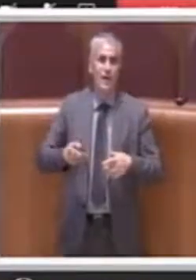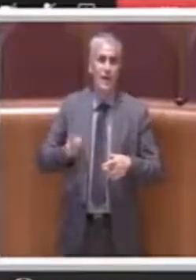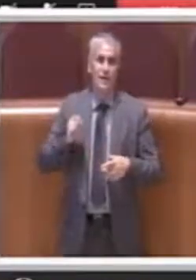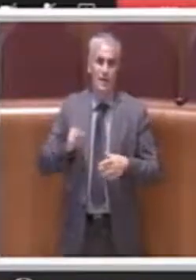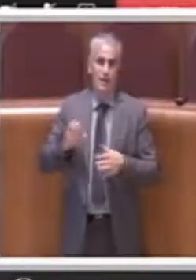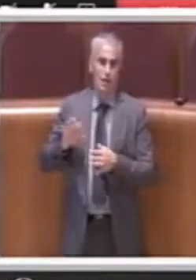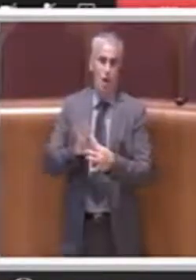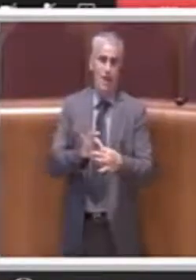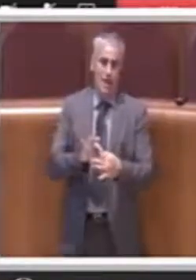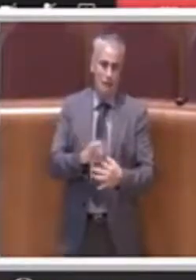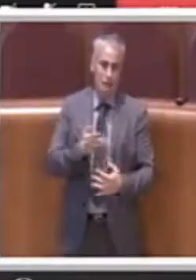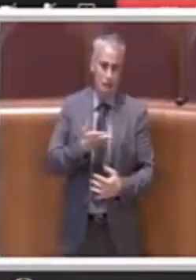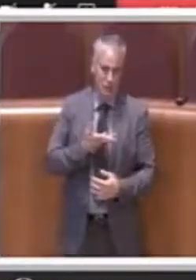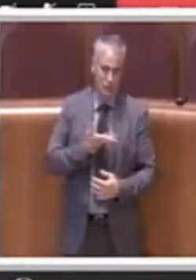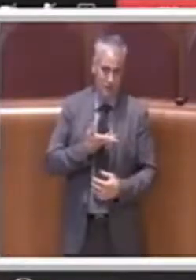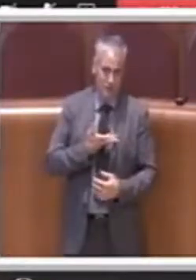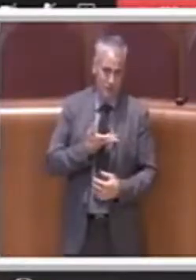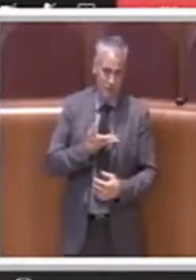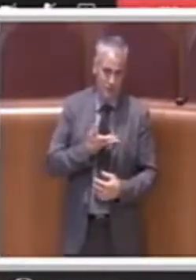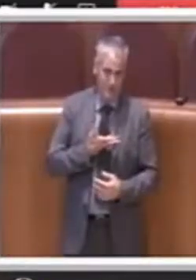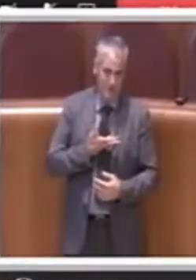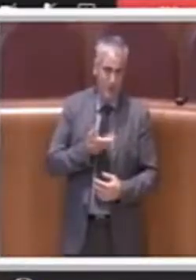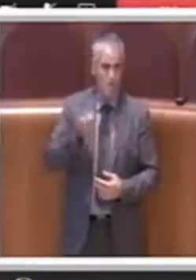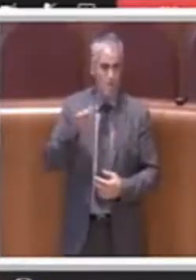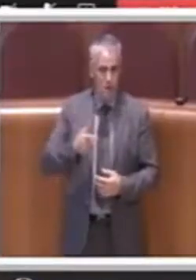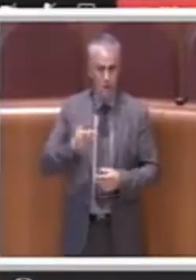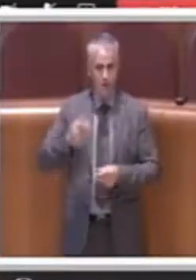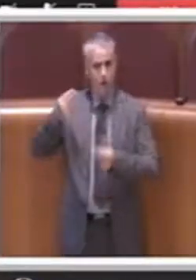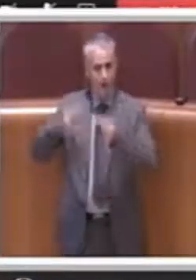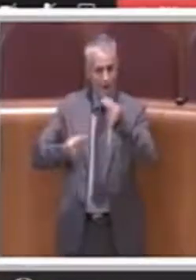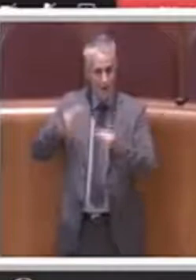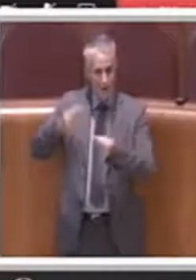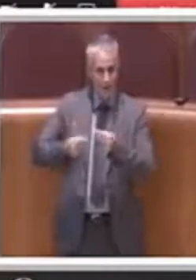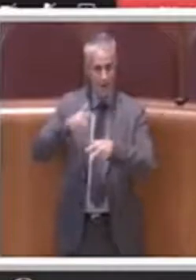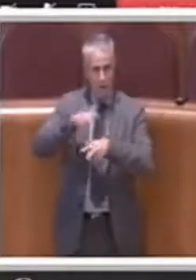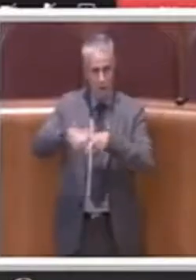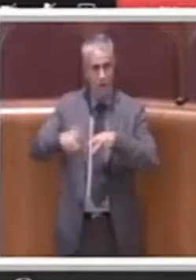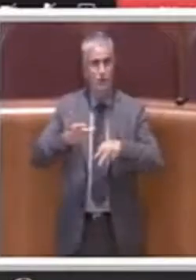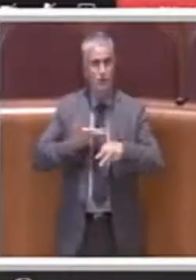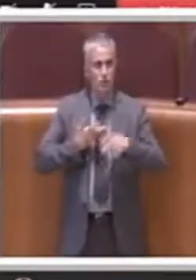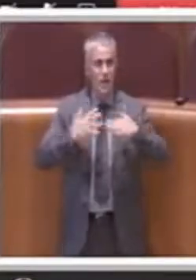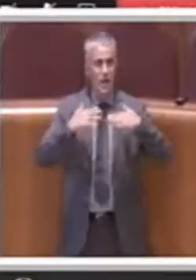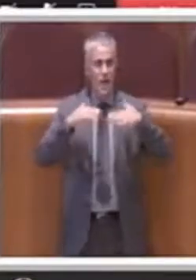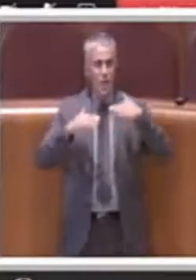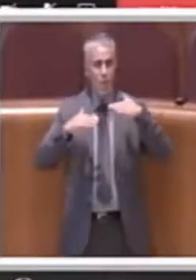permettendo, che tiene comunque i conti capitolini in equilibrio